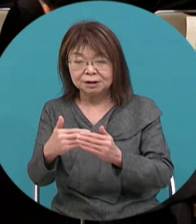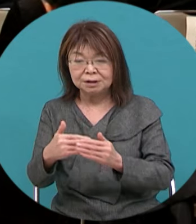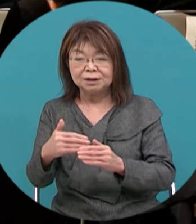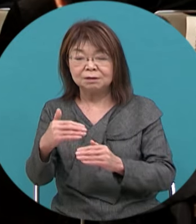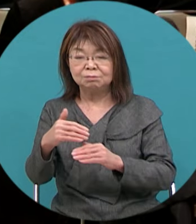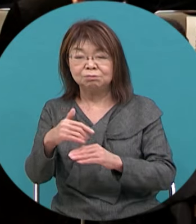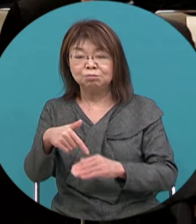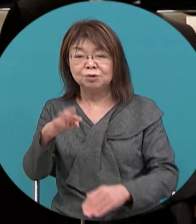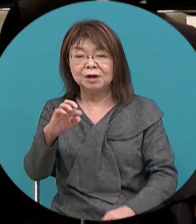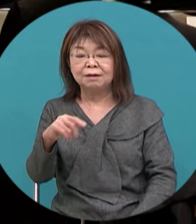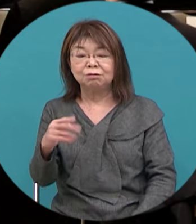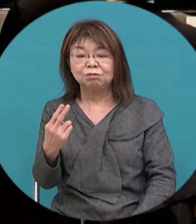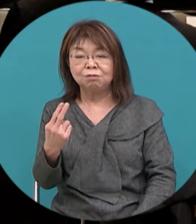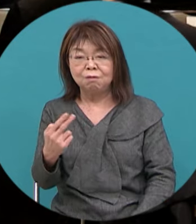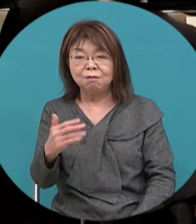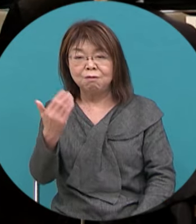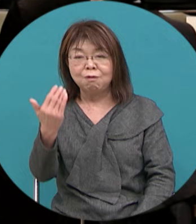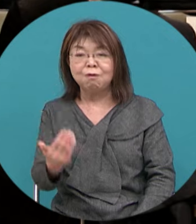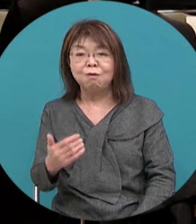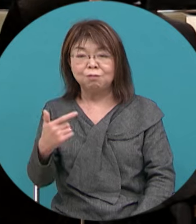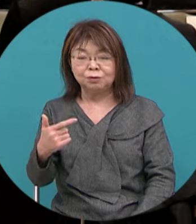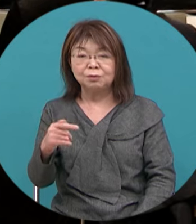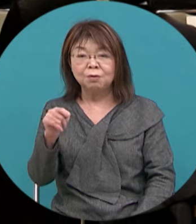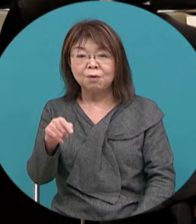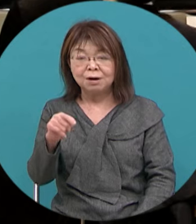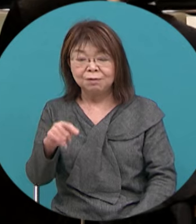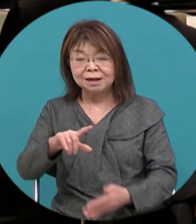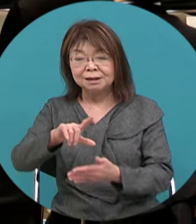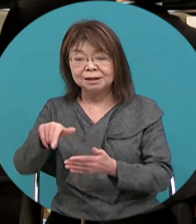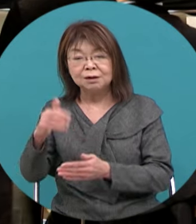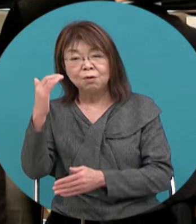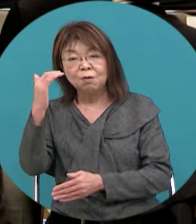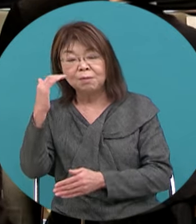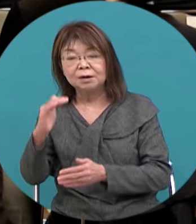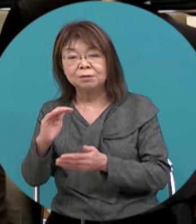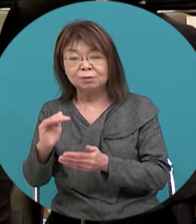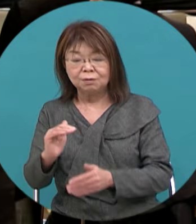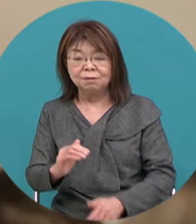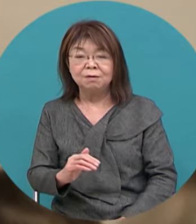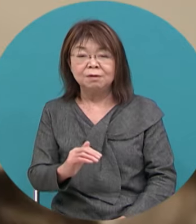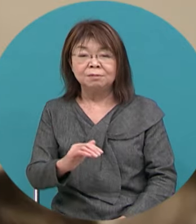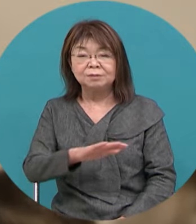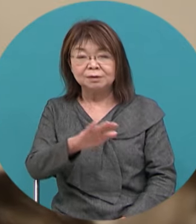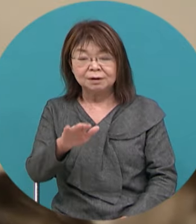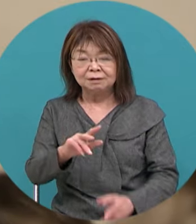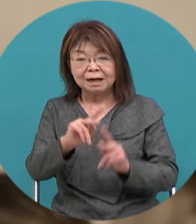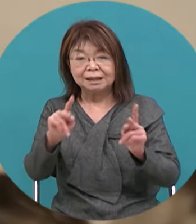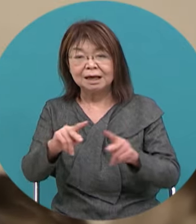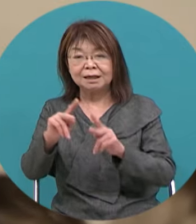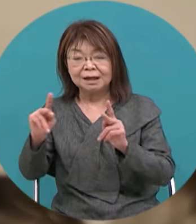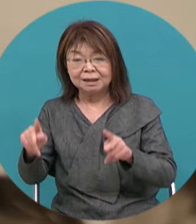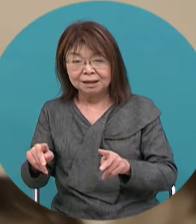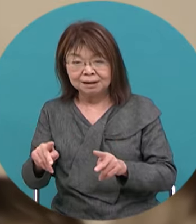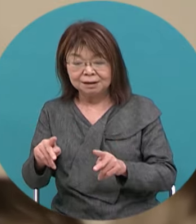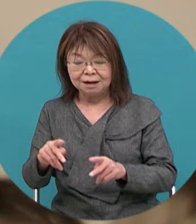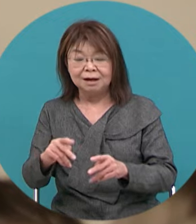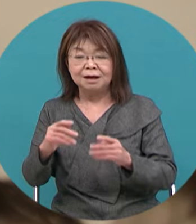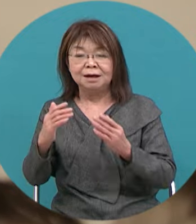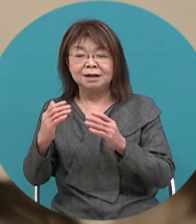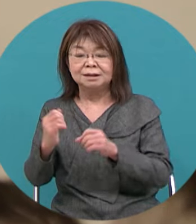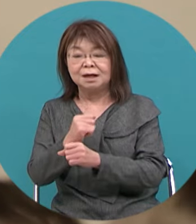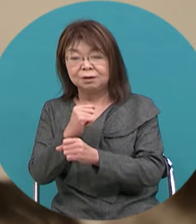T、 市民の困りごとや地域課題の解決に向けて産学官が連携すること